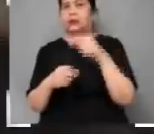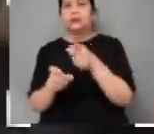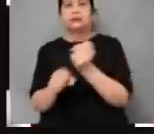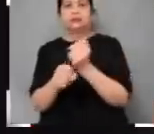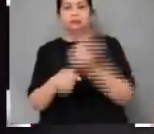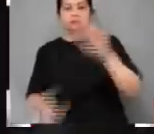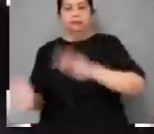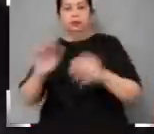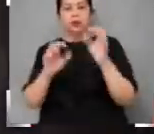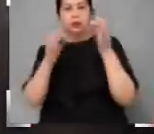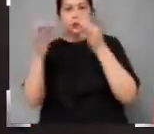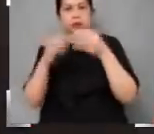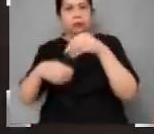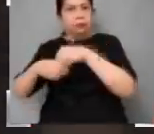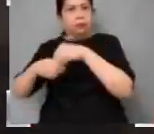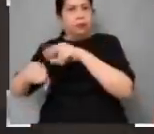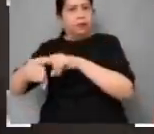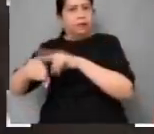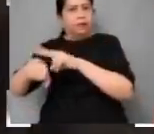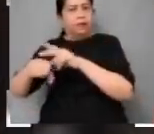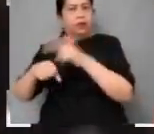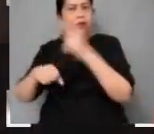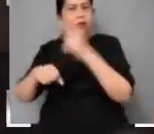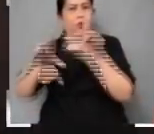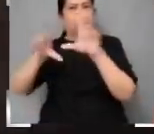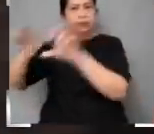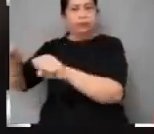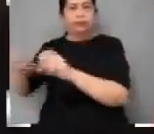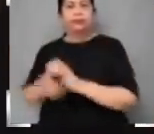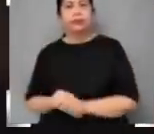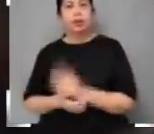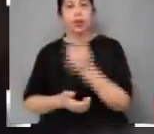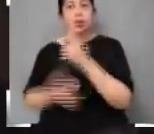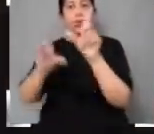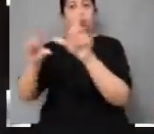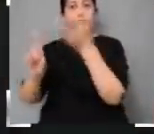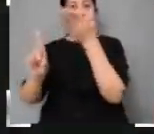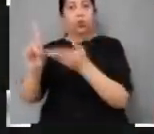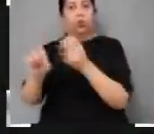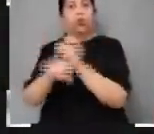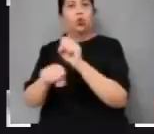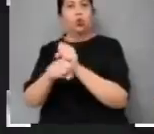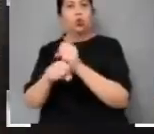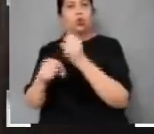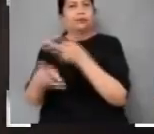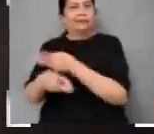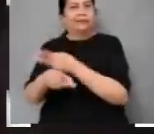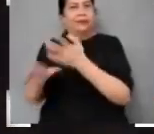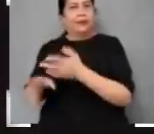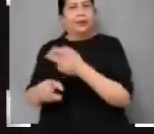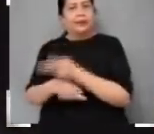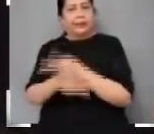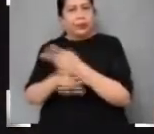na iniipon muna sa pangangalaga ng dalawa nilang inaresto. Ang dalawang to ay nagtatrabaho bilang bodegero. No? Sila yung nag-iingat ng